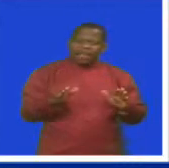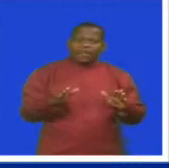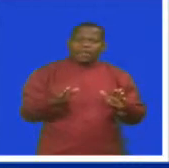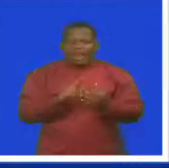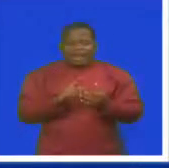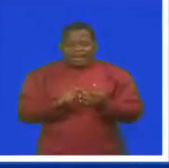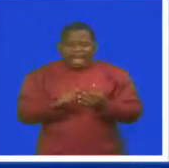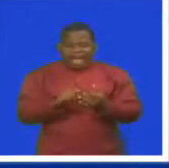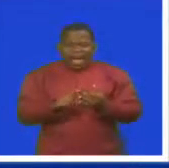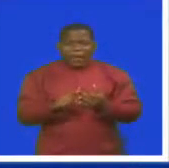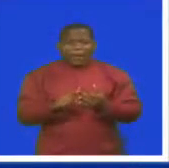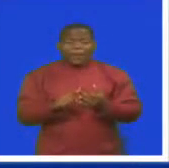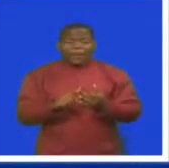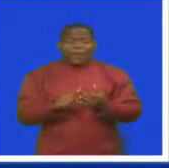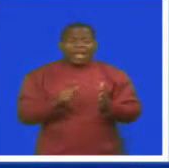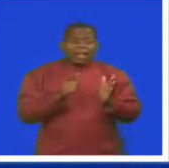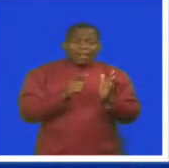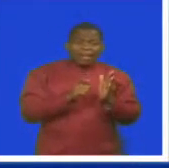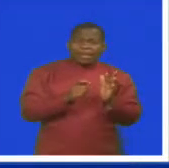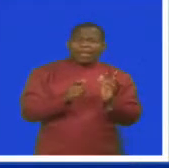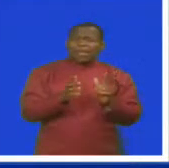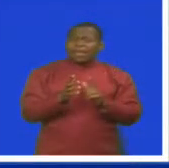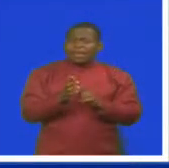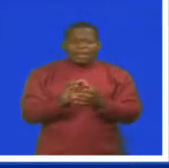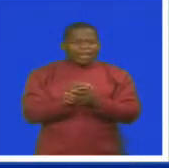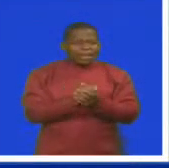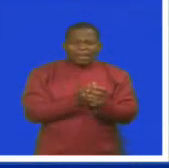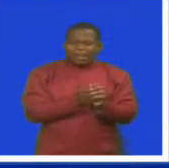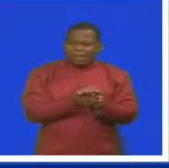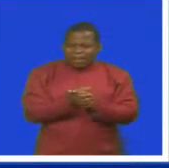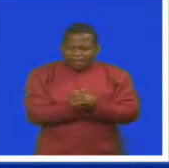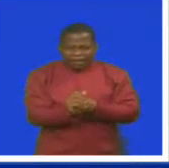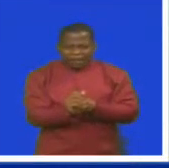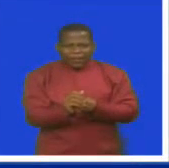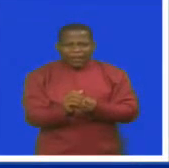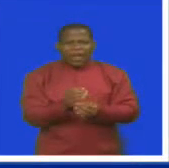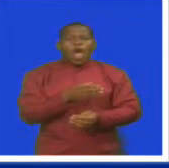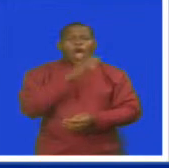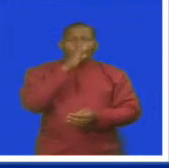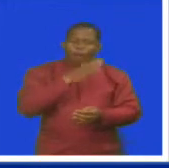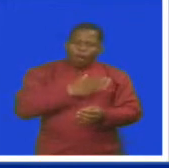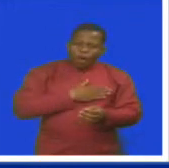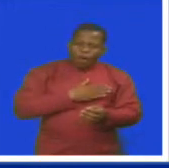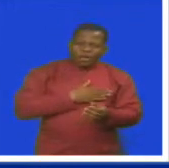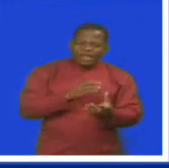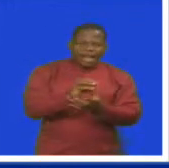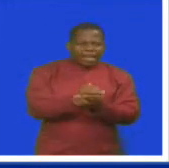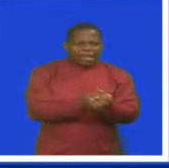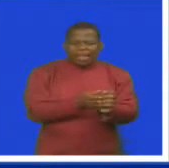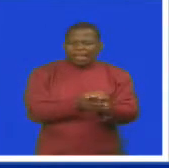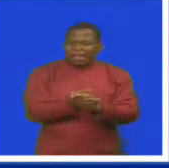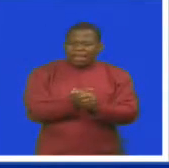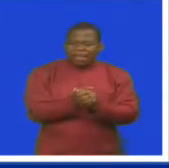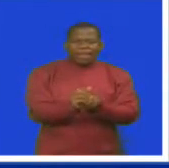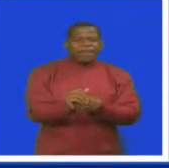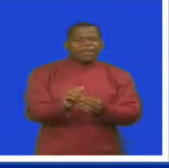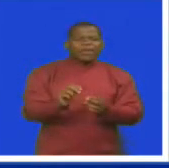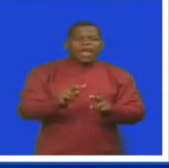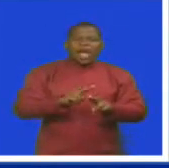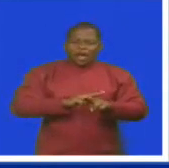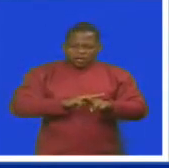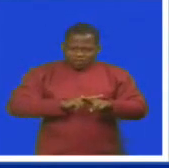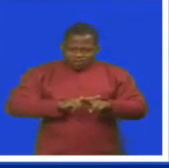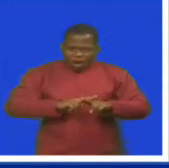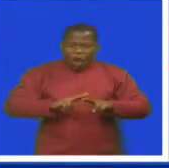lidumisele licembu amanti lahambako nensipho kuphela kukhona lokunye lesingake fiki